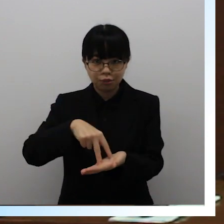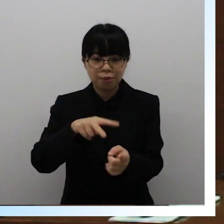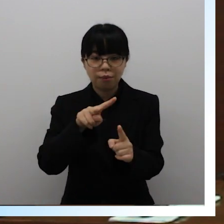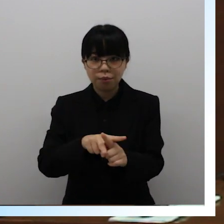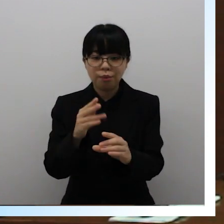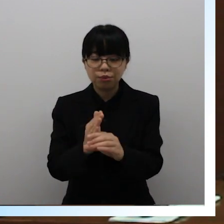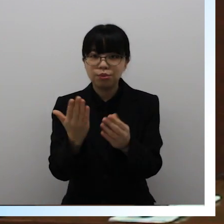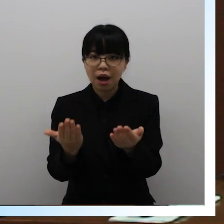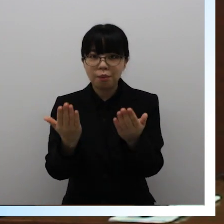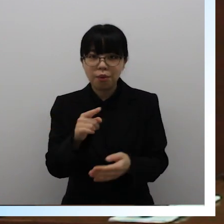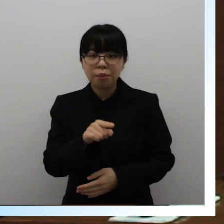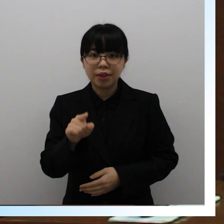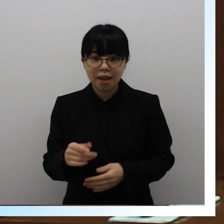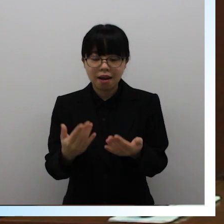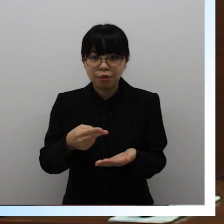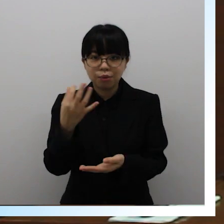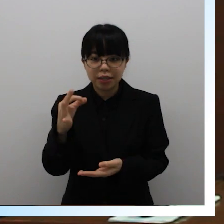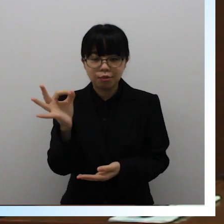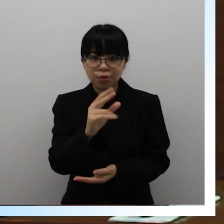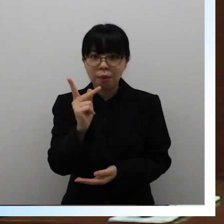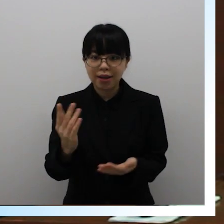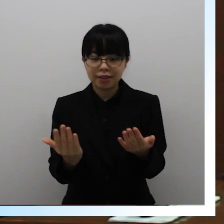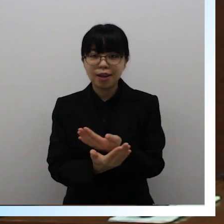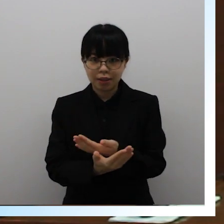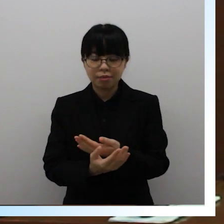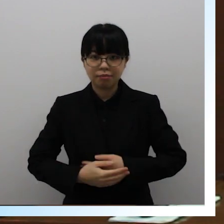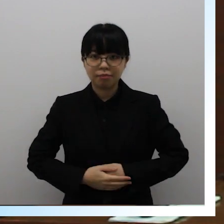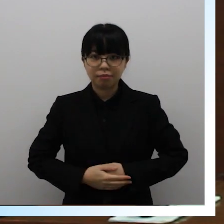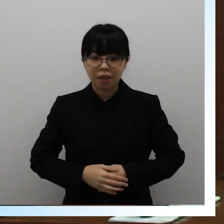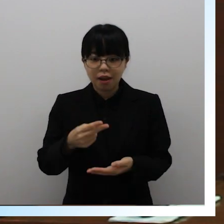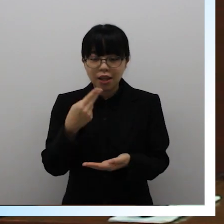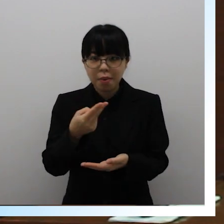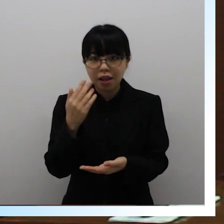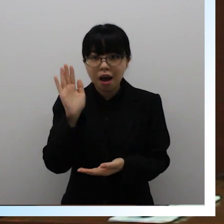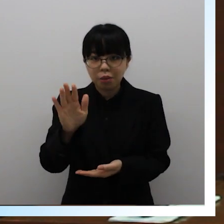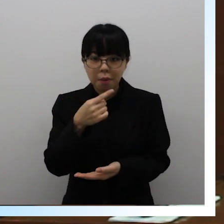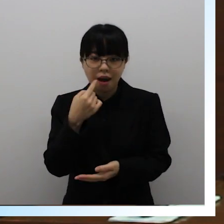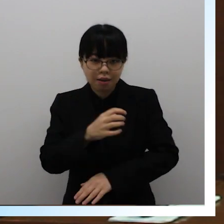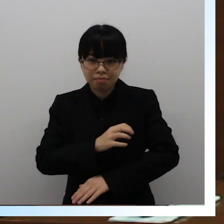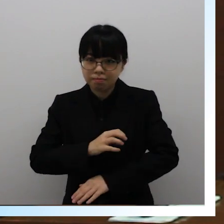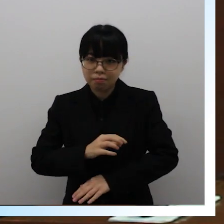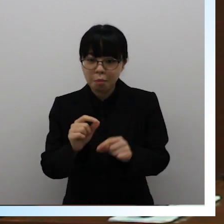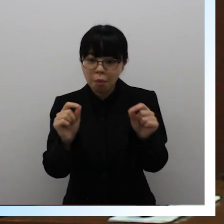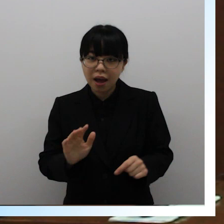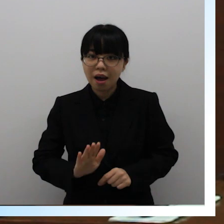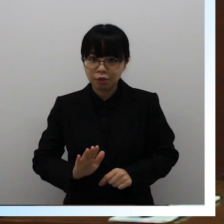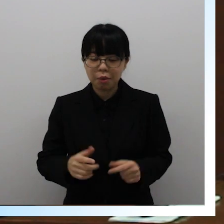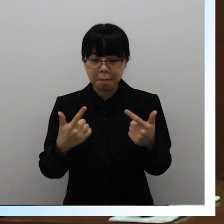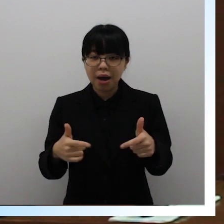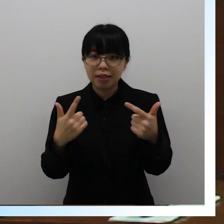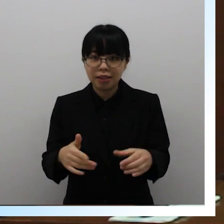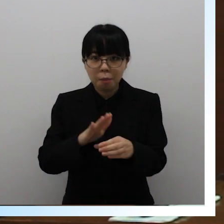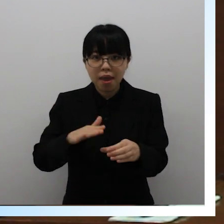。また食物アレルギーのために毎日お弁当を持参しておられる児童生徒の保護者に対しては、学